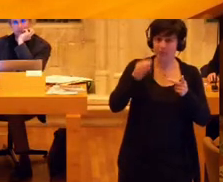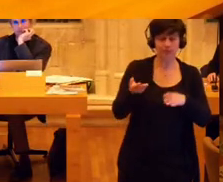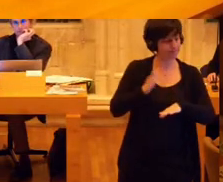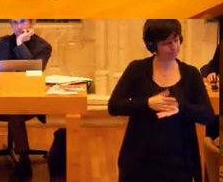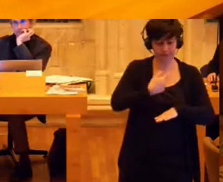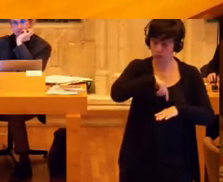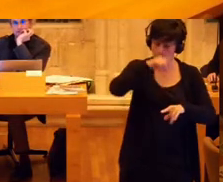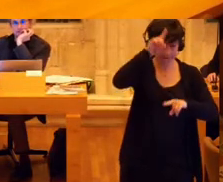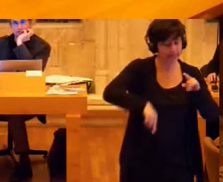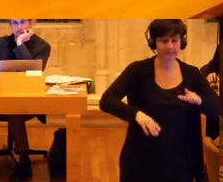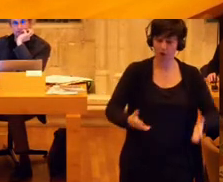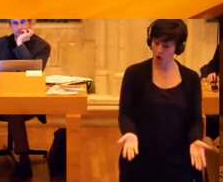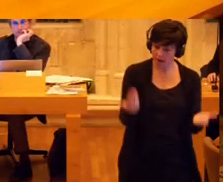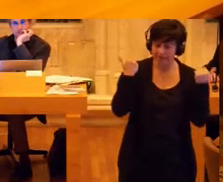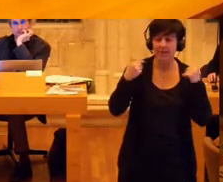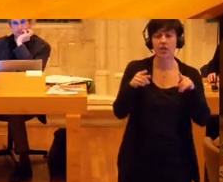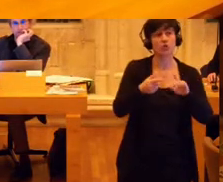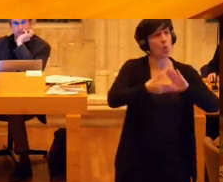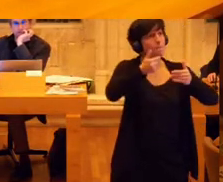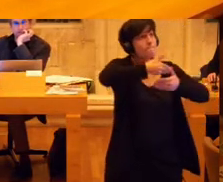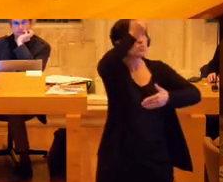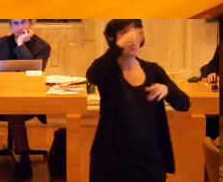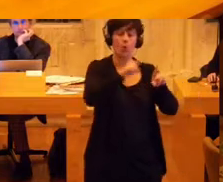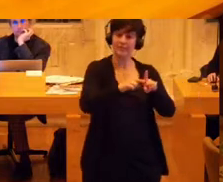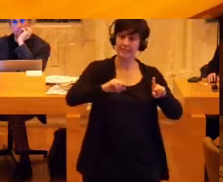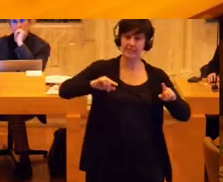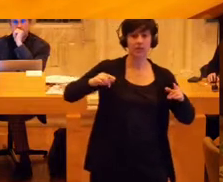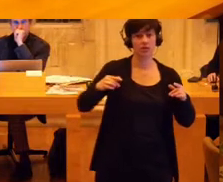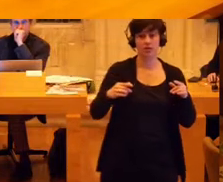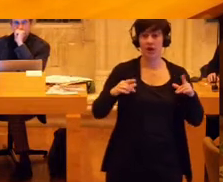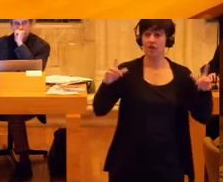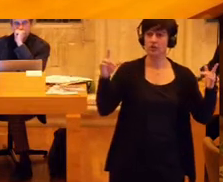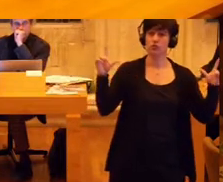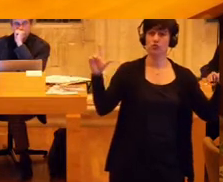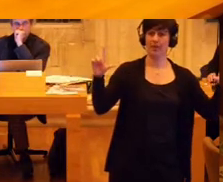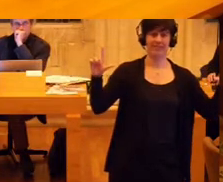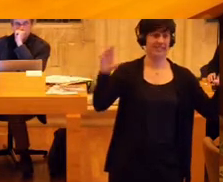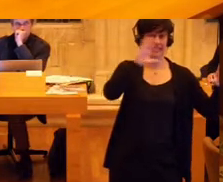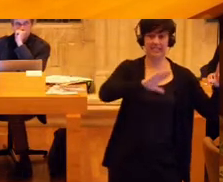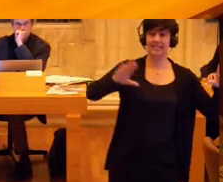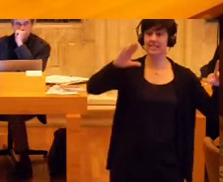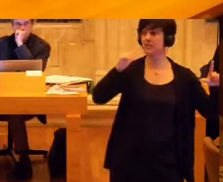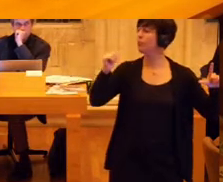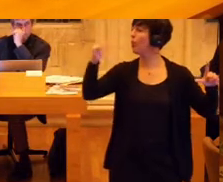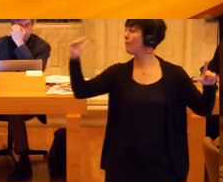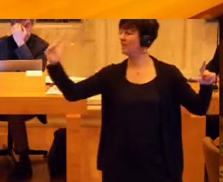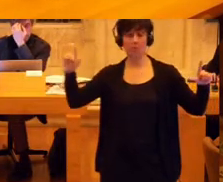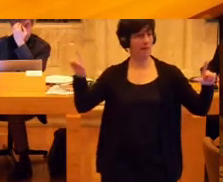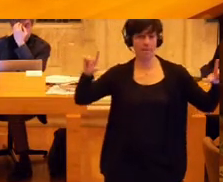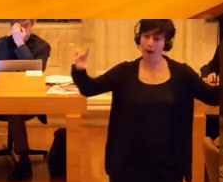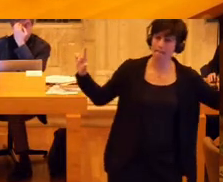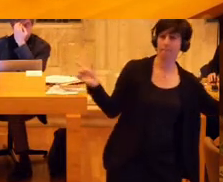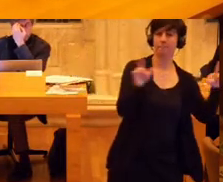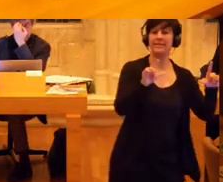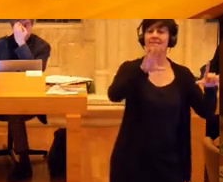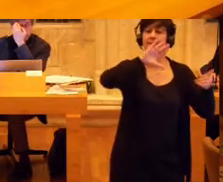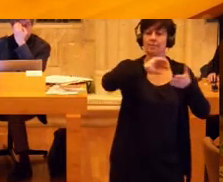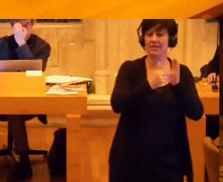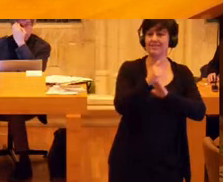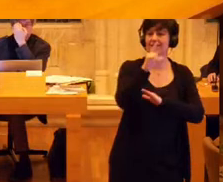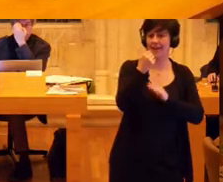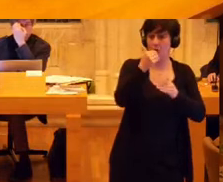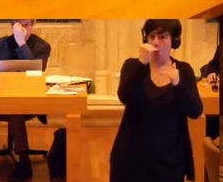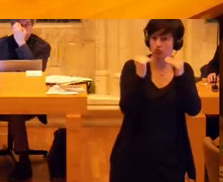restreindre les publicités sur mur et sur clôture de la même superficie que dans les zones pavillonnaires, inférieures à 5 mètres carrés,